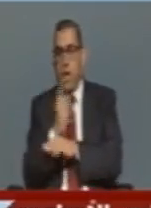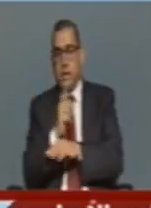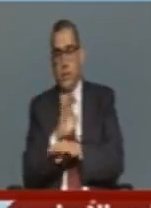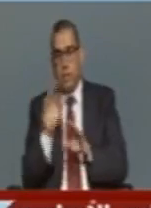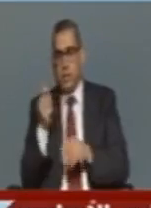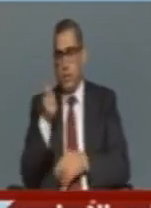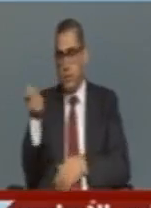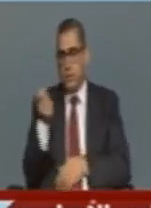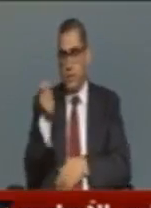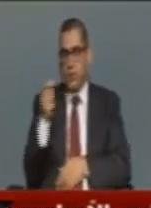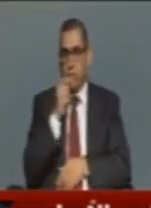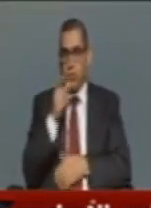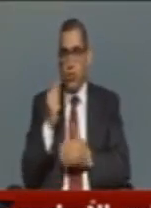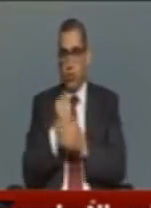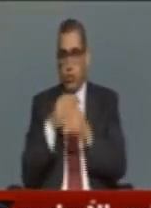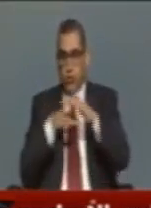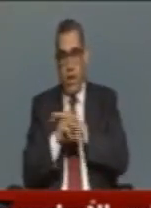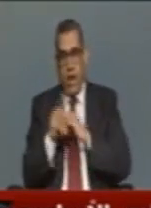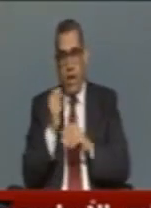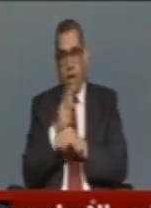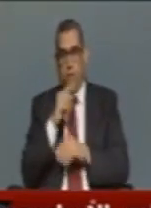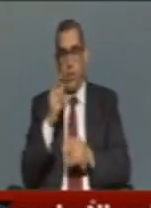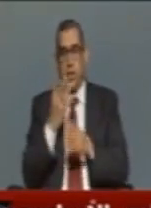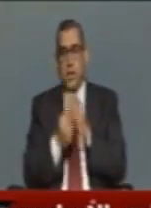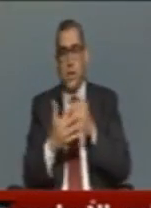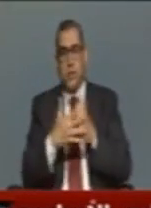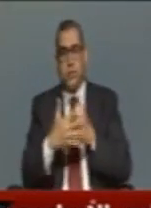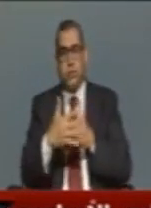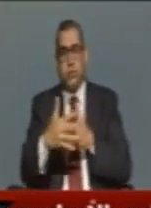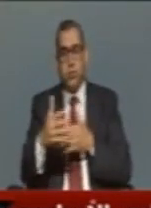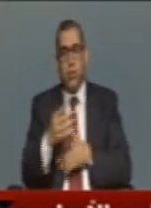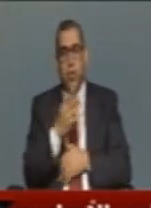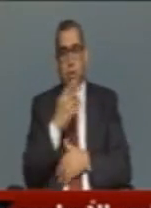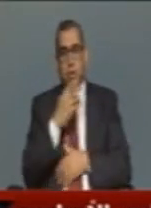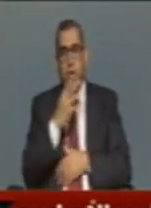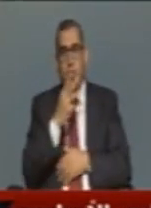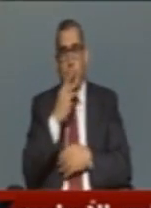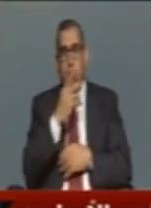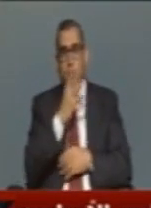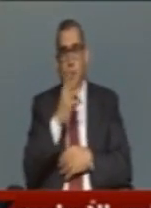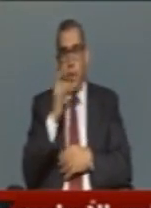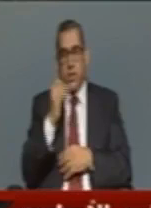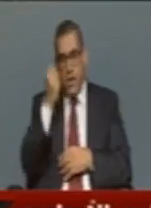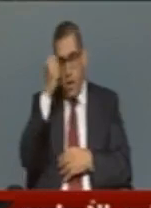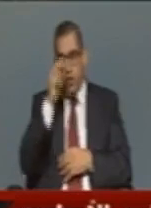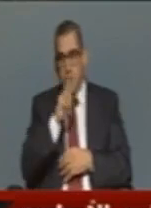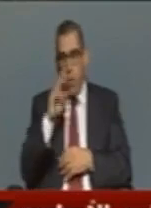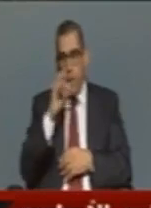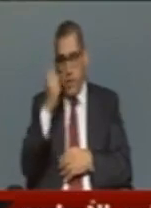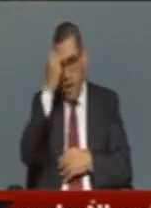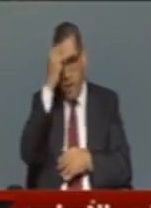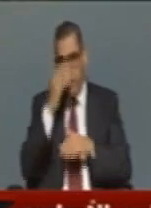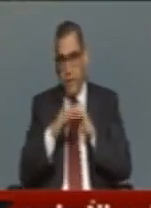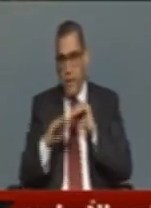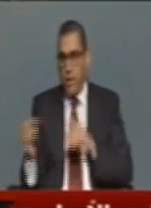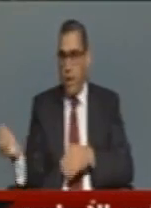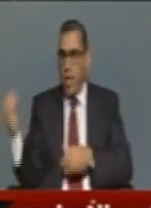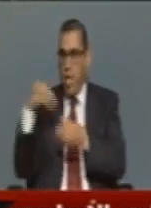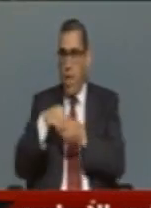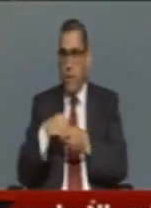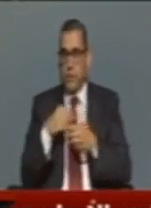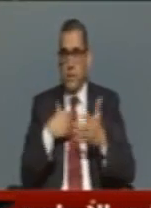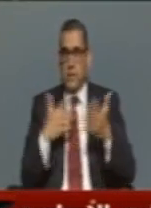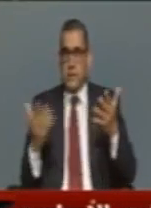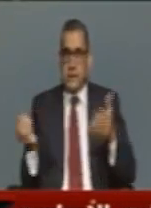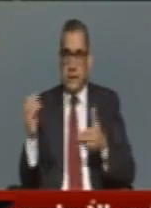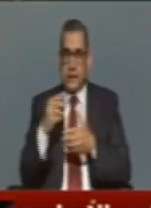الكلام، والزيادة السكانية هي كمان ما هي 750,000 طفل هيتضافوا عليا. لكن الحقيقة ده آليات بنعملها مع